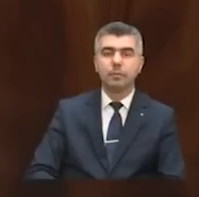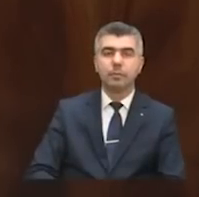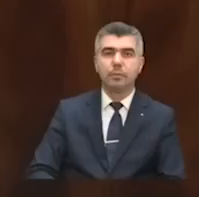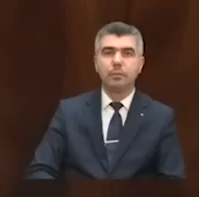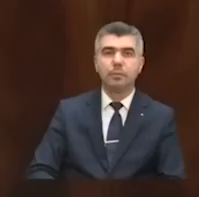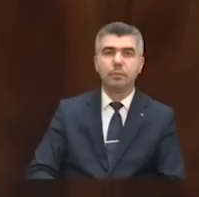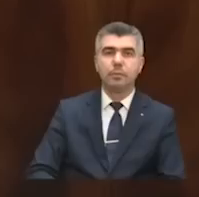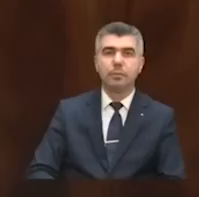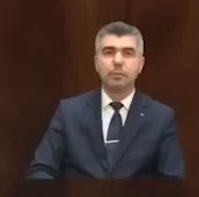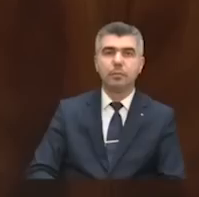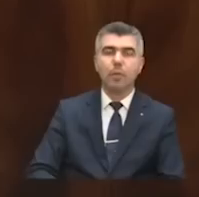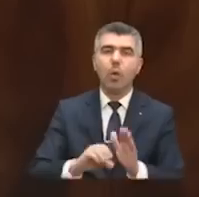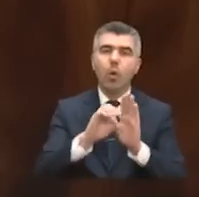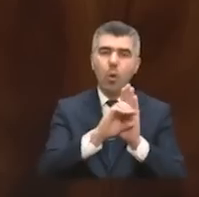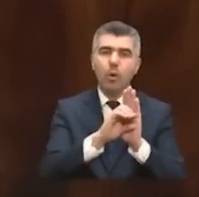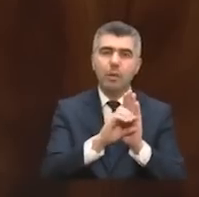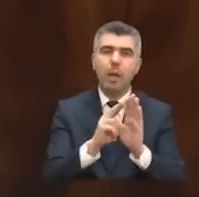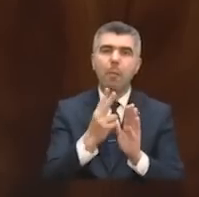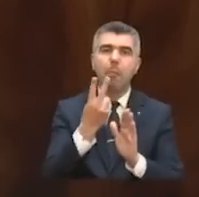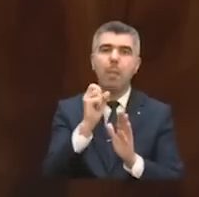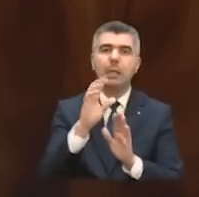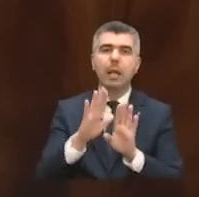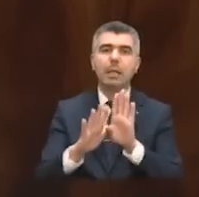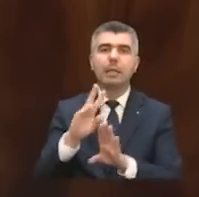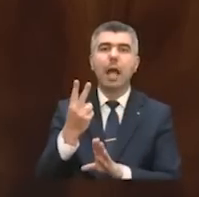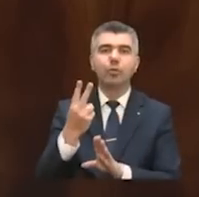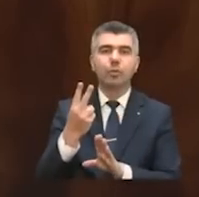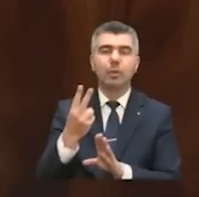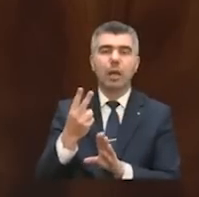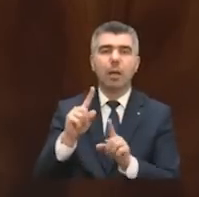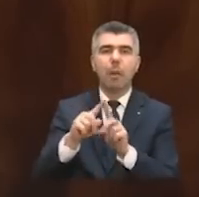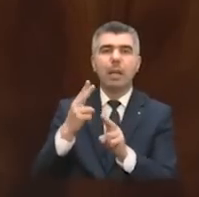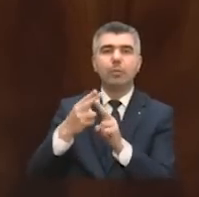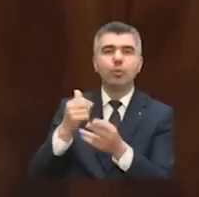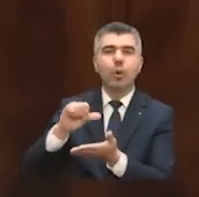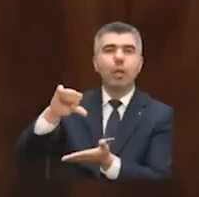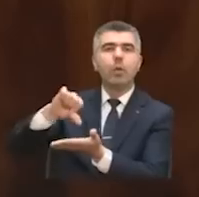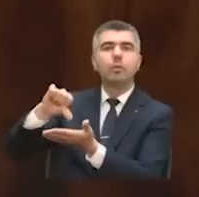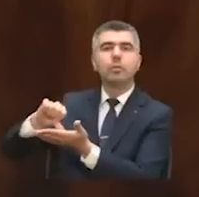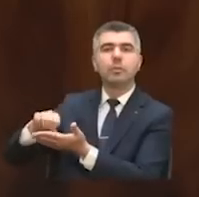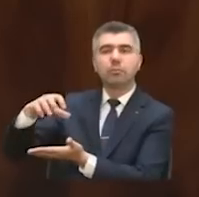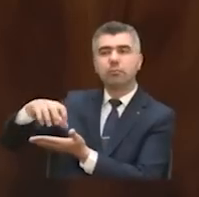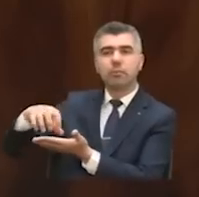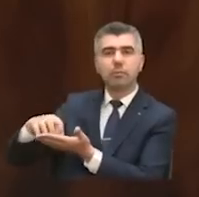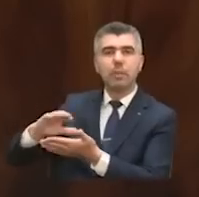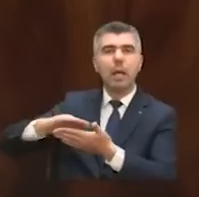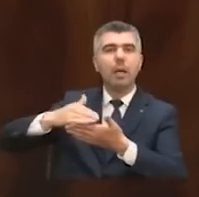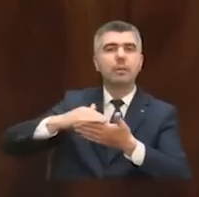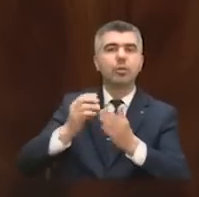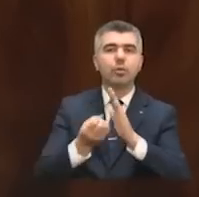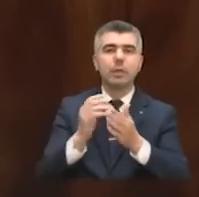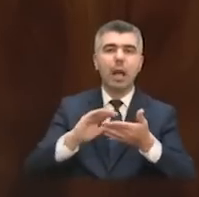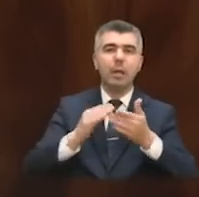دونك هذا لو كود 212 هما دي سونتر، غادي يكونوا مراكز ديال هذا الشيء ديال الديجيتال.